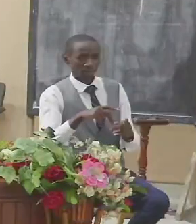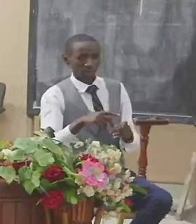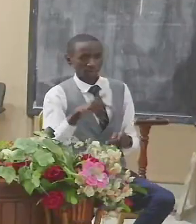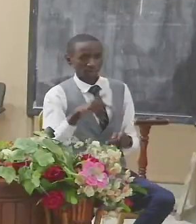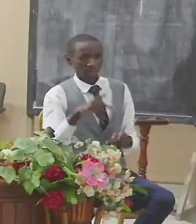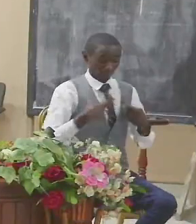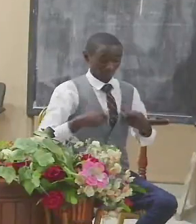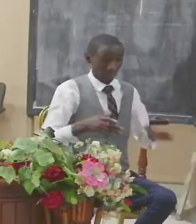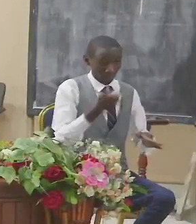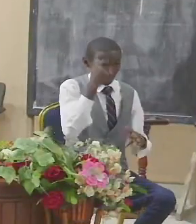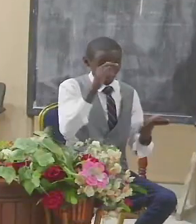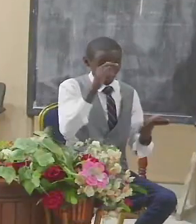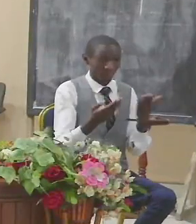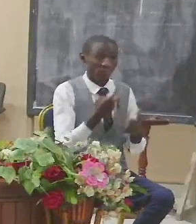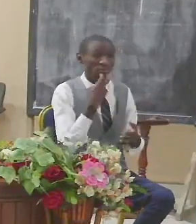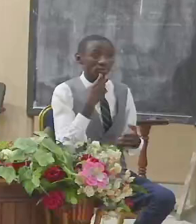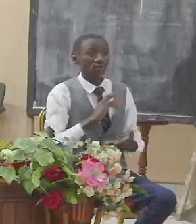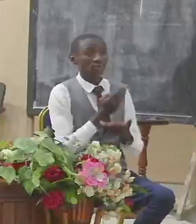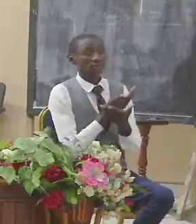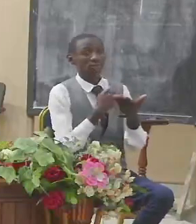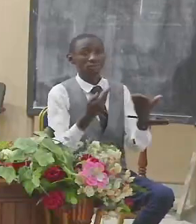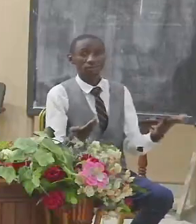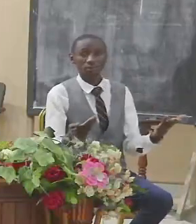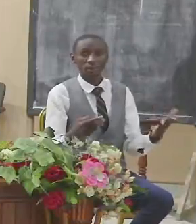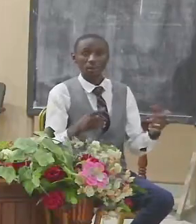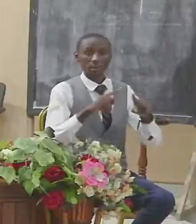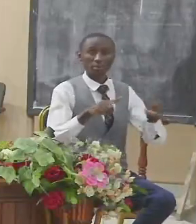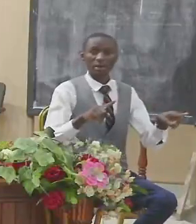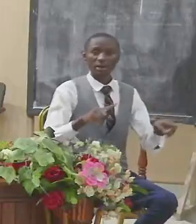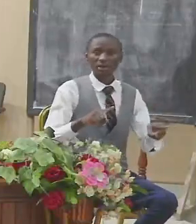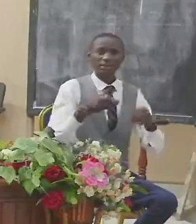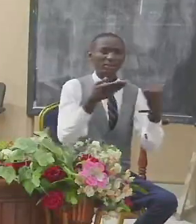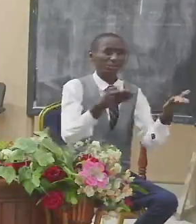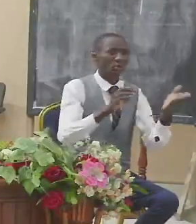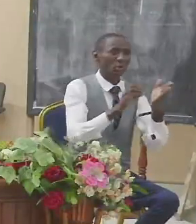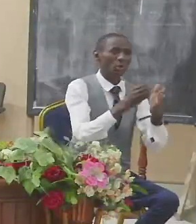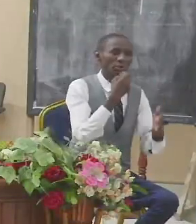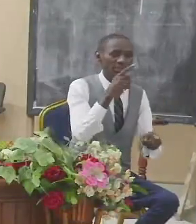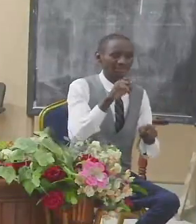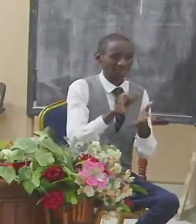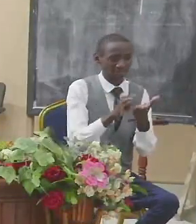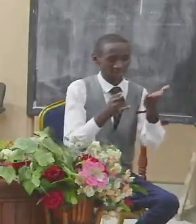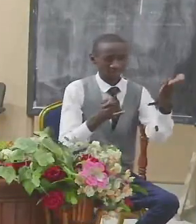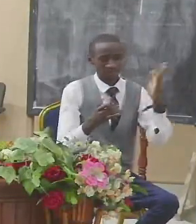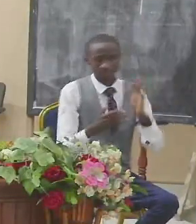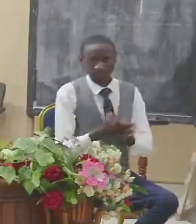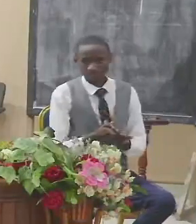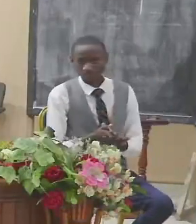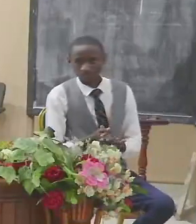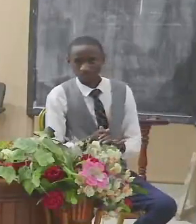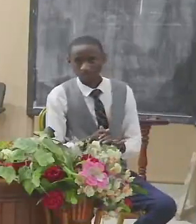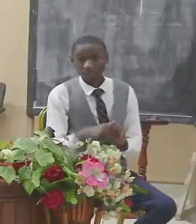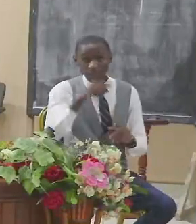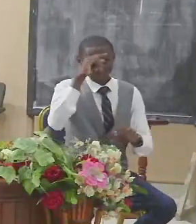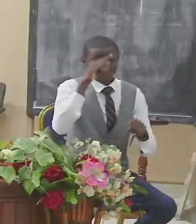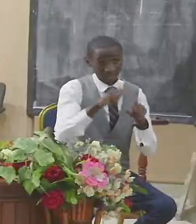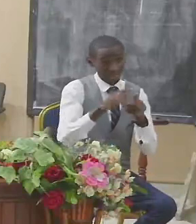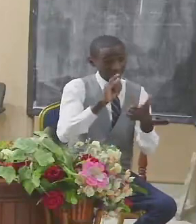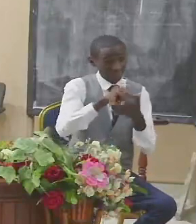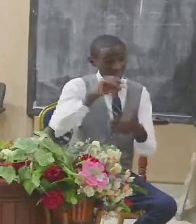sababu watatuchekelea. Lakini hapa siviko wanasema, siviko wanasema. Hapa biko wanasema, "Hey ndugu." Mais nous